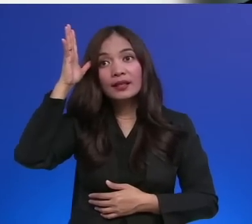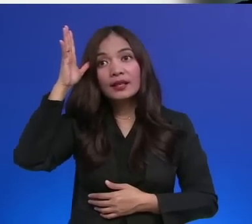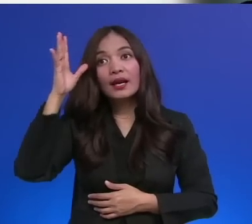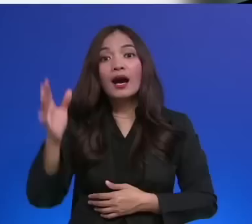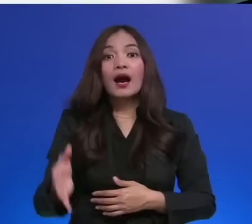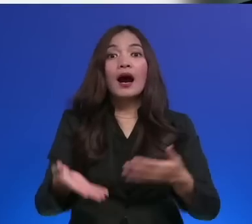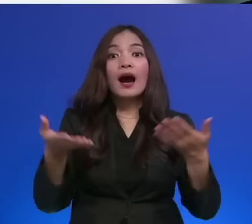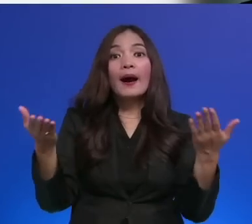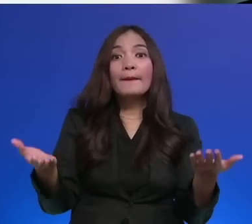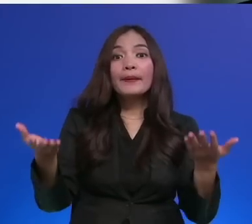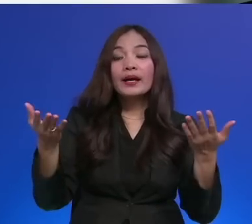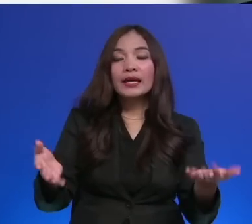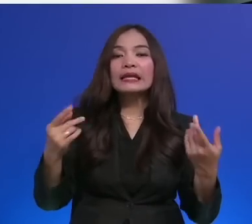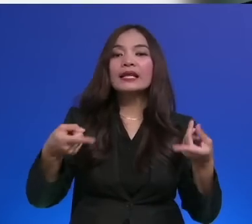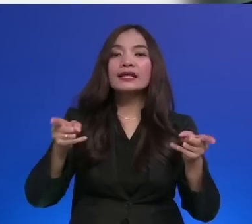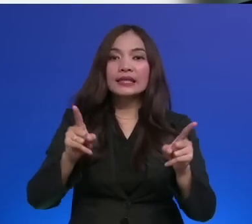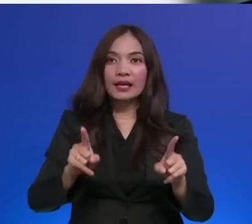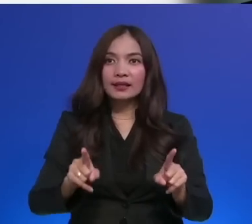apa yang terjadi,